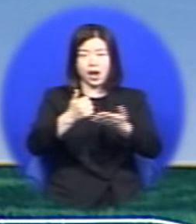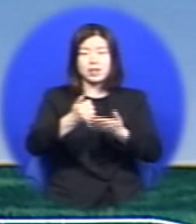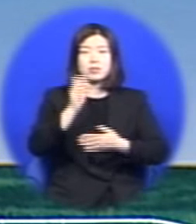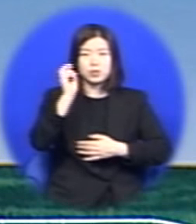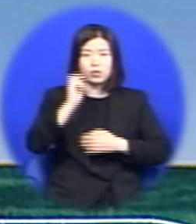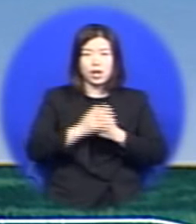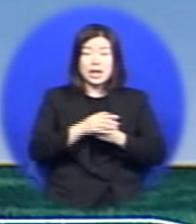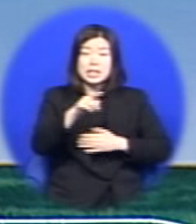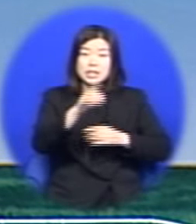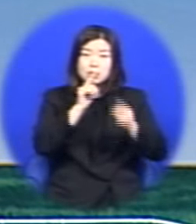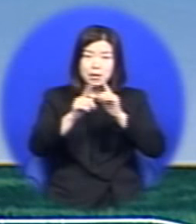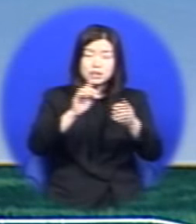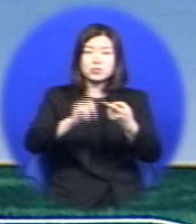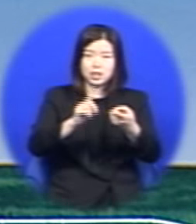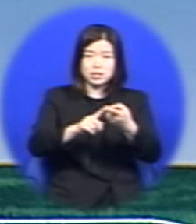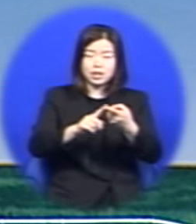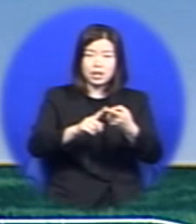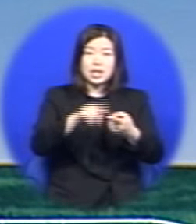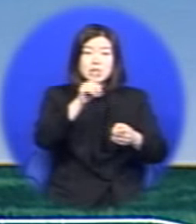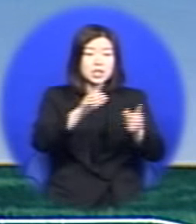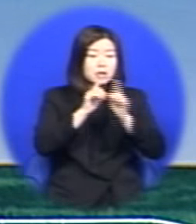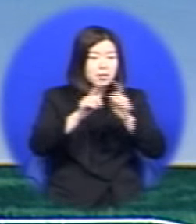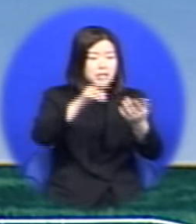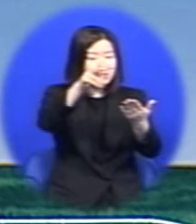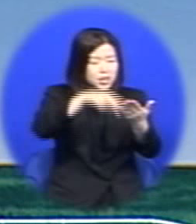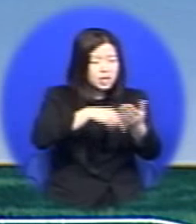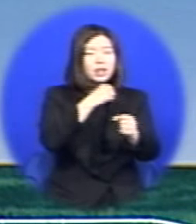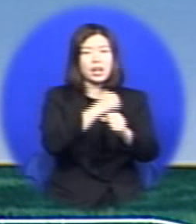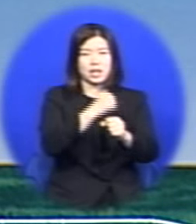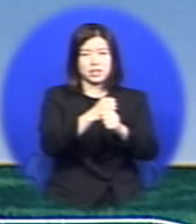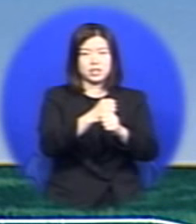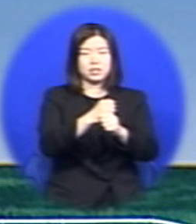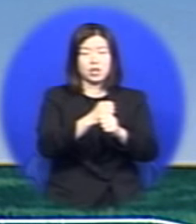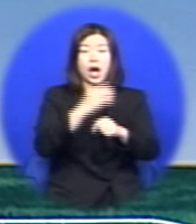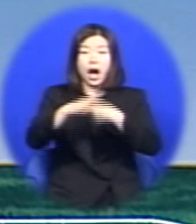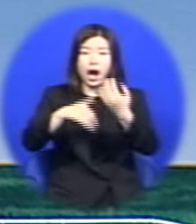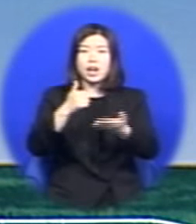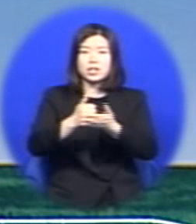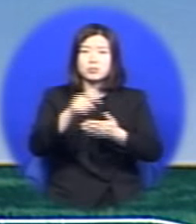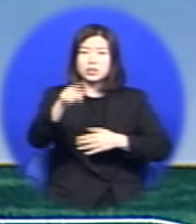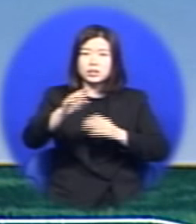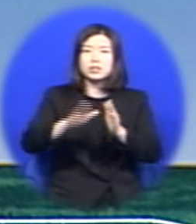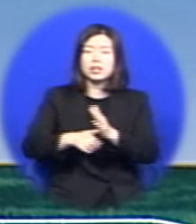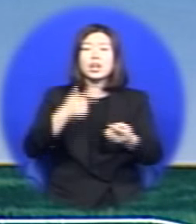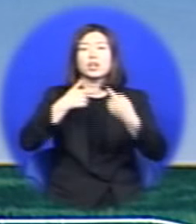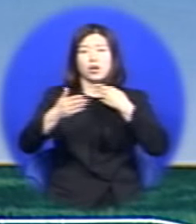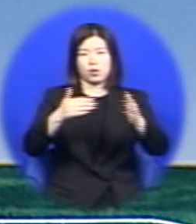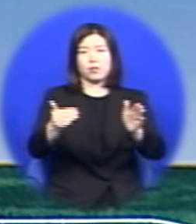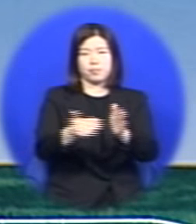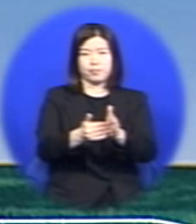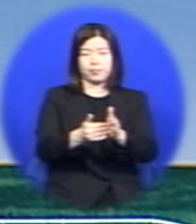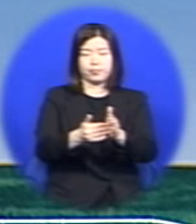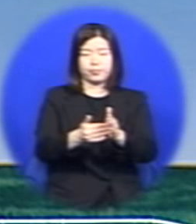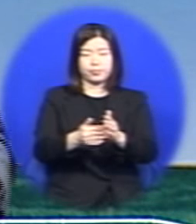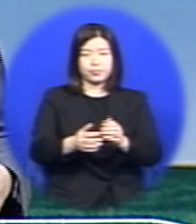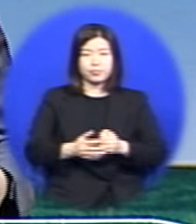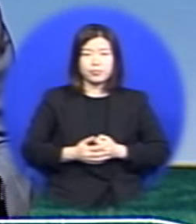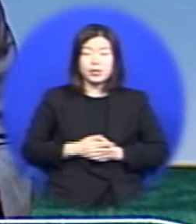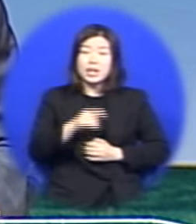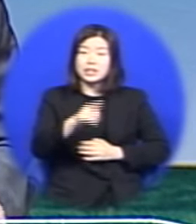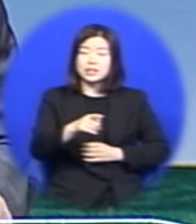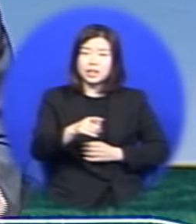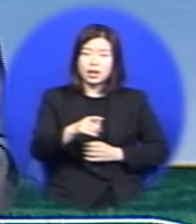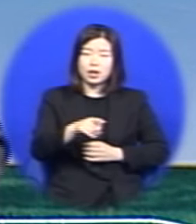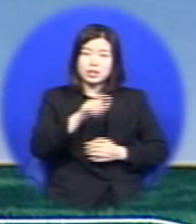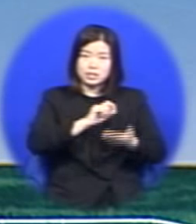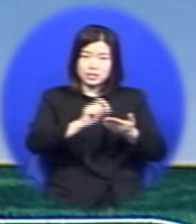그 말씀 자체보다도 이 말씀을 읽게 하시는 하나님을 그가 그때 경험한 겁니다. 그가